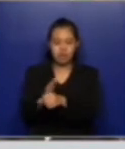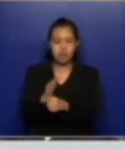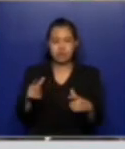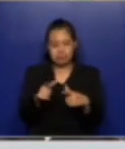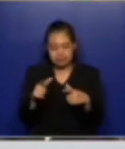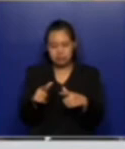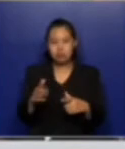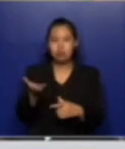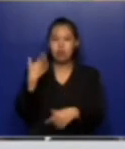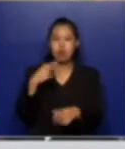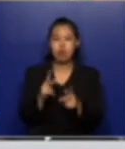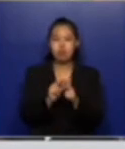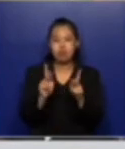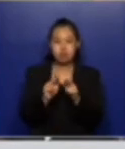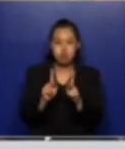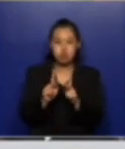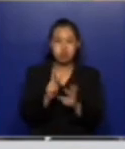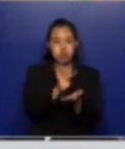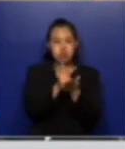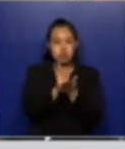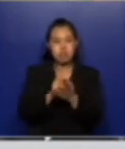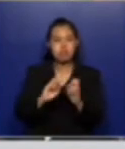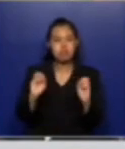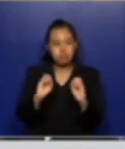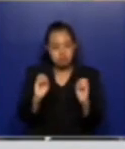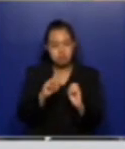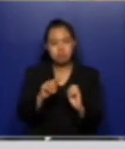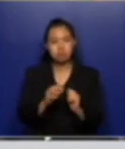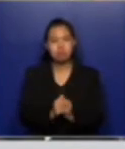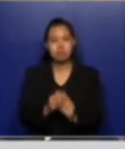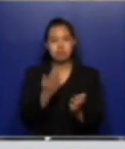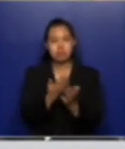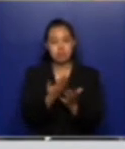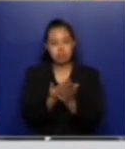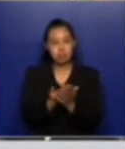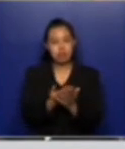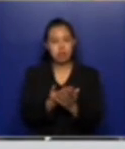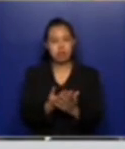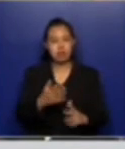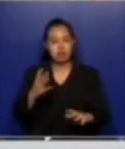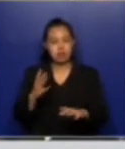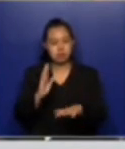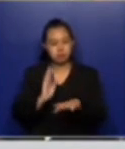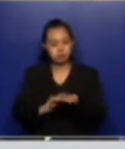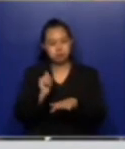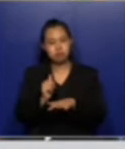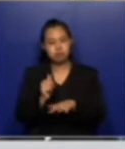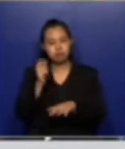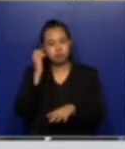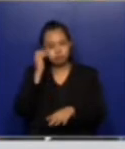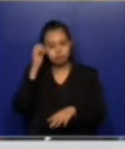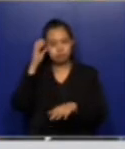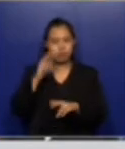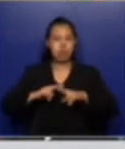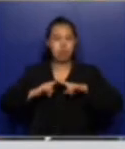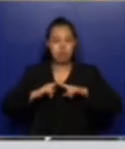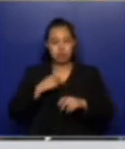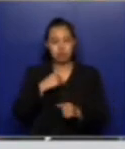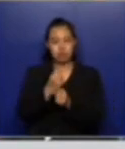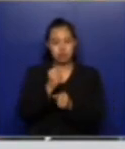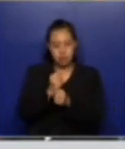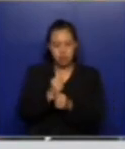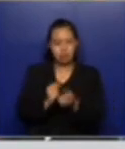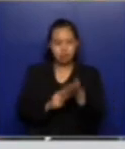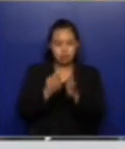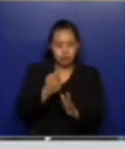มาก่อนที่ไม่มีเครดิตมาก่อนเขาใช้ความรู้ความสามารถใช้ทุนตัวเองเริ่มจากทำน้อยจนขยายตั